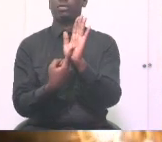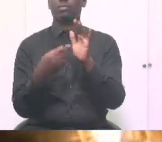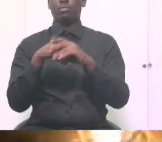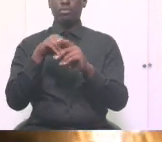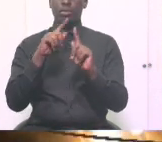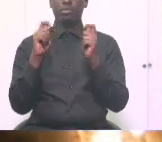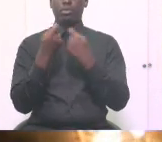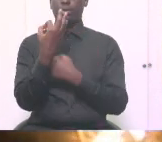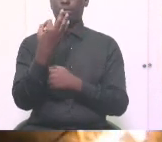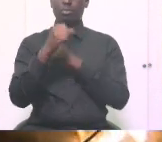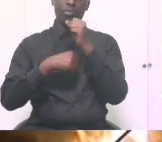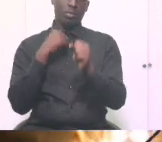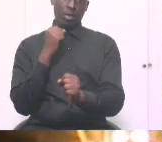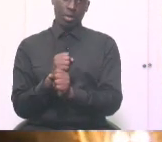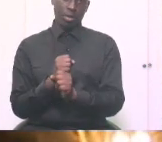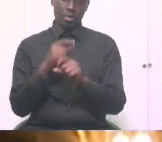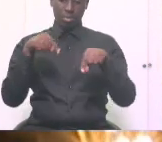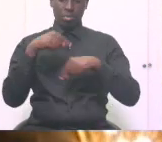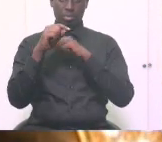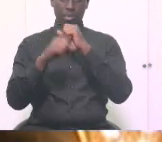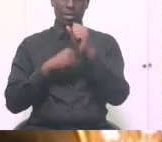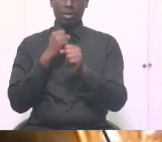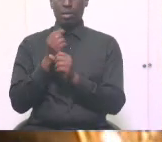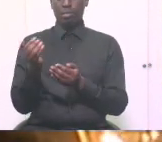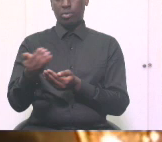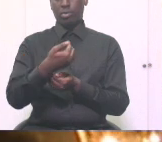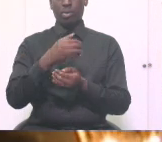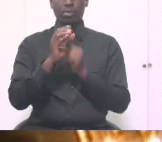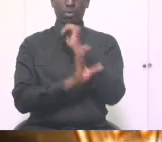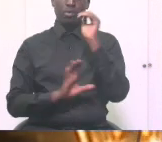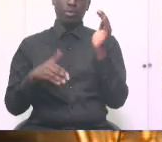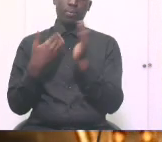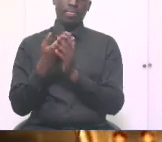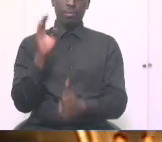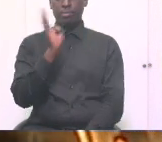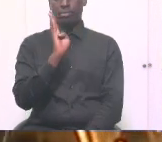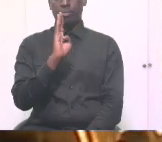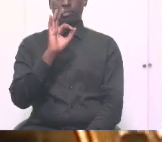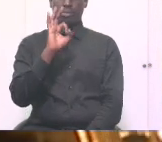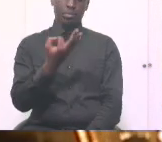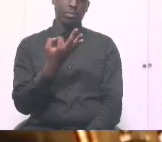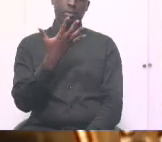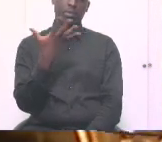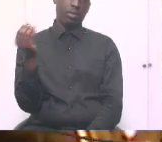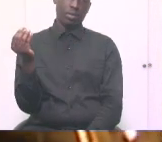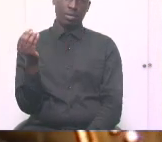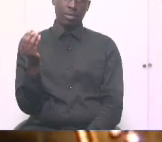gihembwe cya gatatu cy'uyu mwaka umusaruro mbumbe w'igihugu wageze kuri miliyari